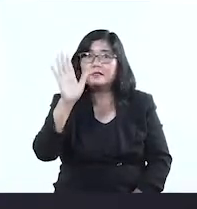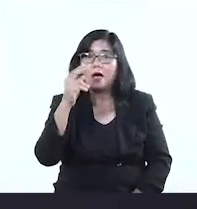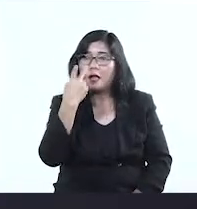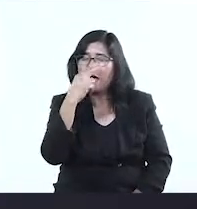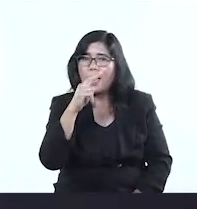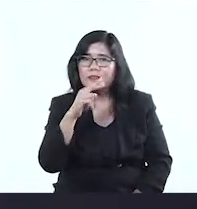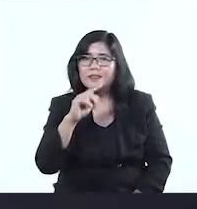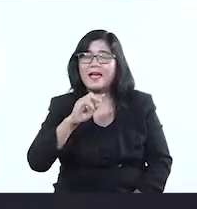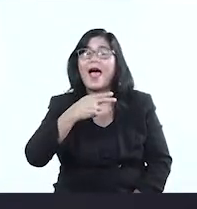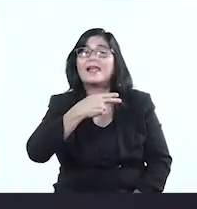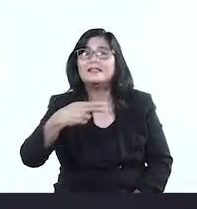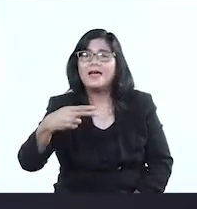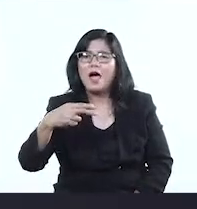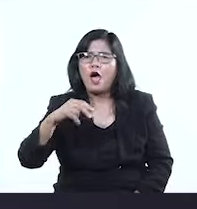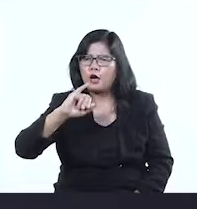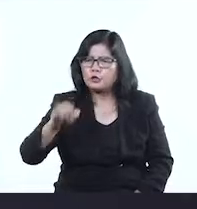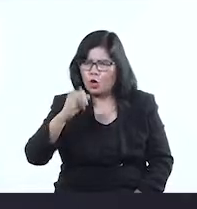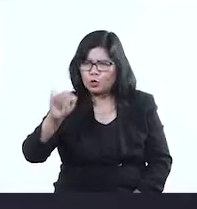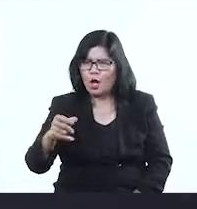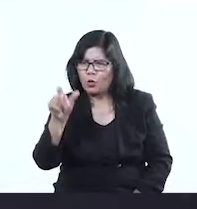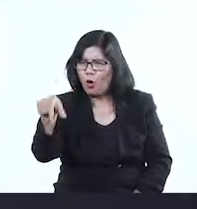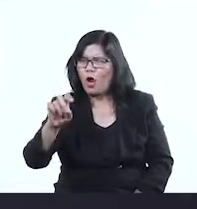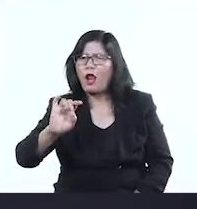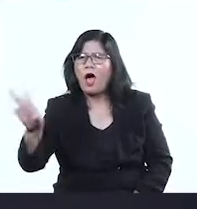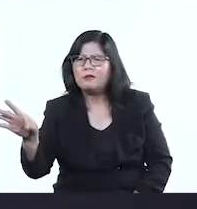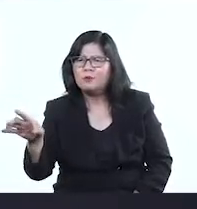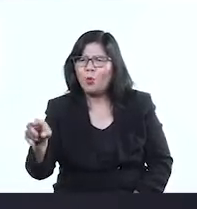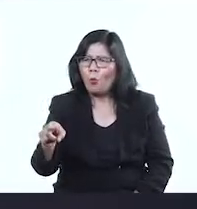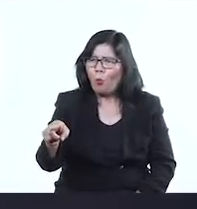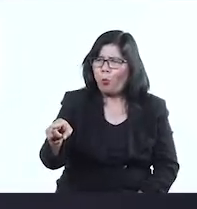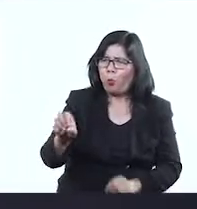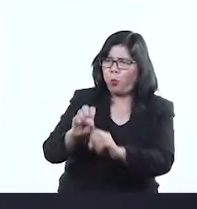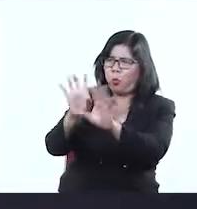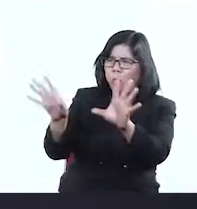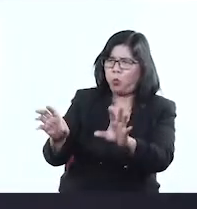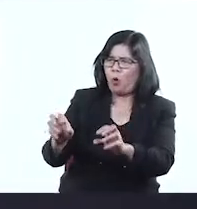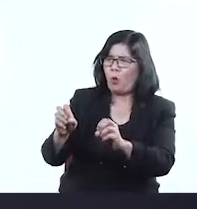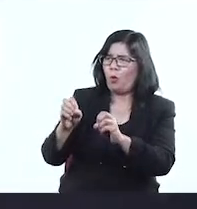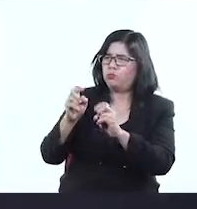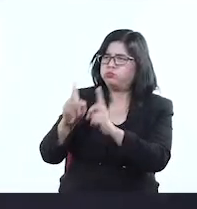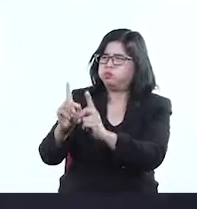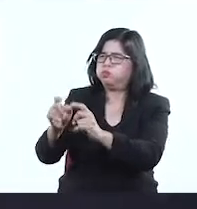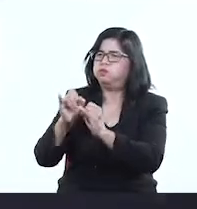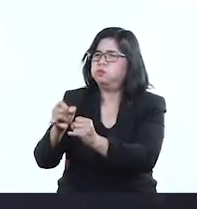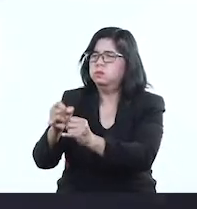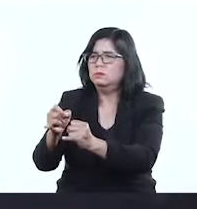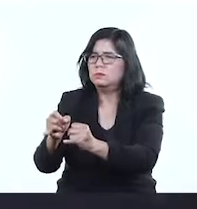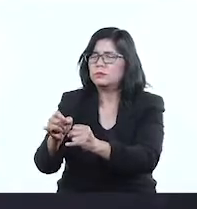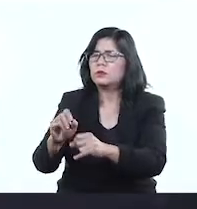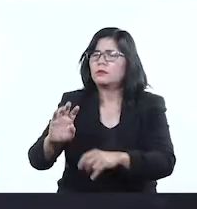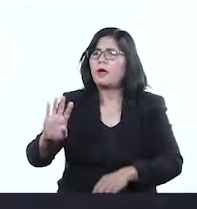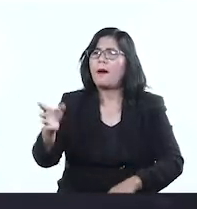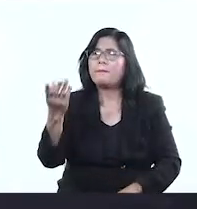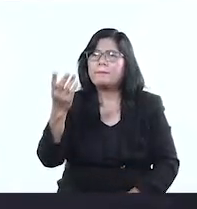kekurangan orang lain nampak jelas huh kita mau Serang music at mau bully menghina sekalian Hai